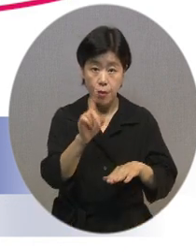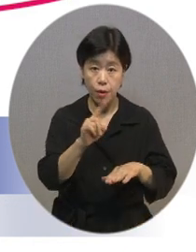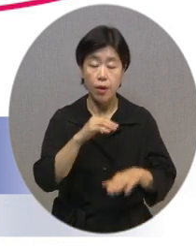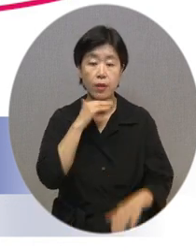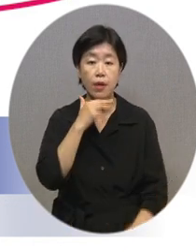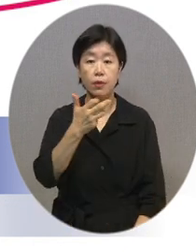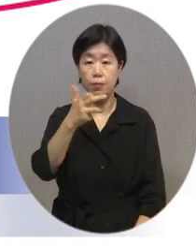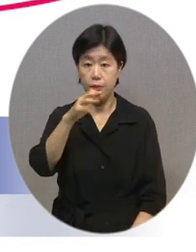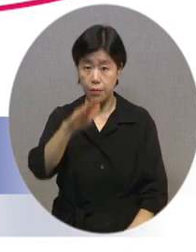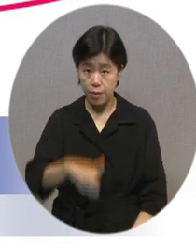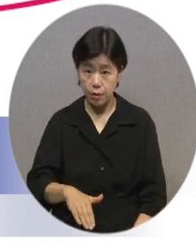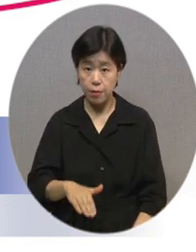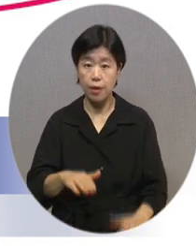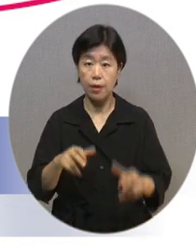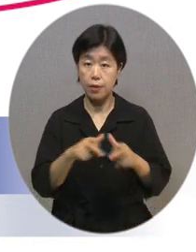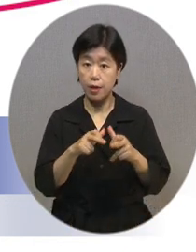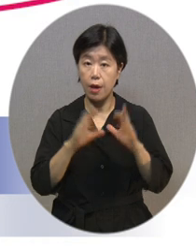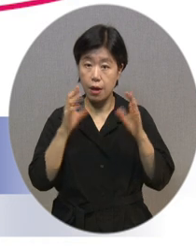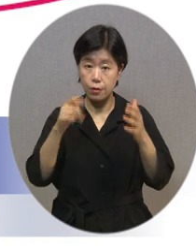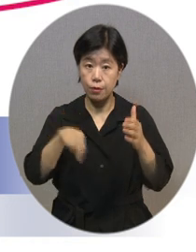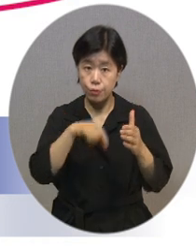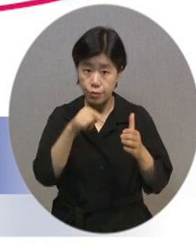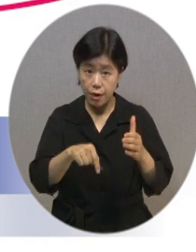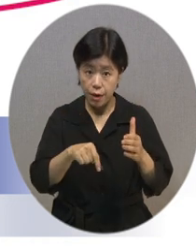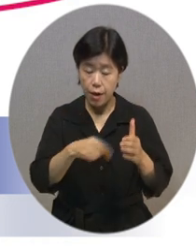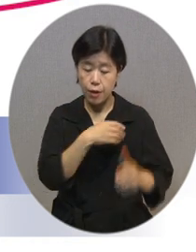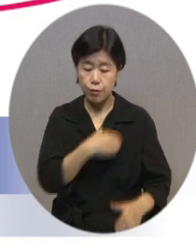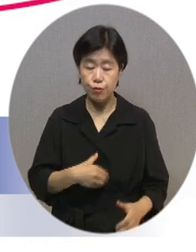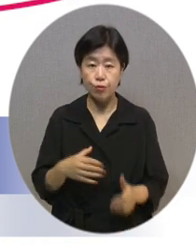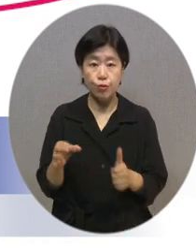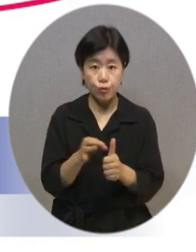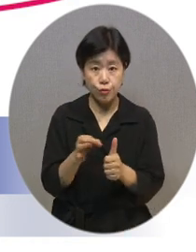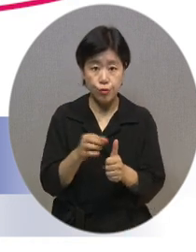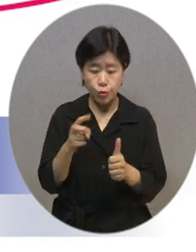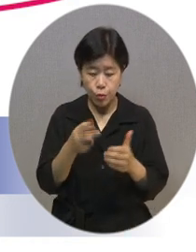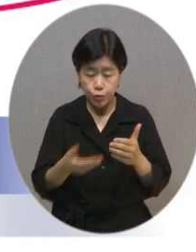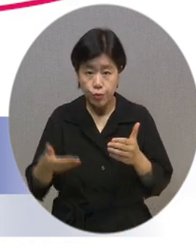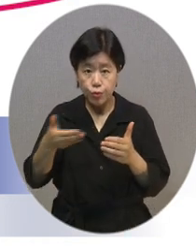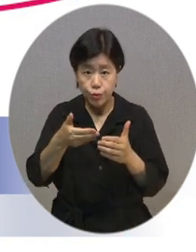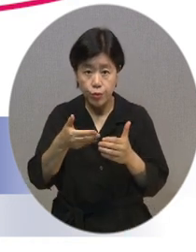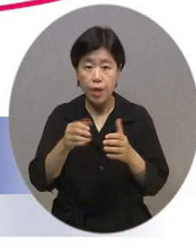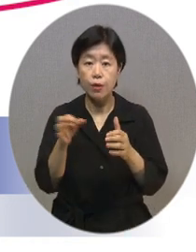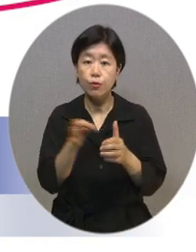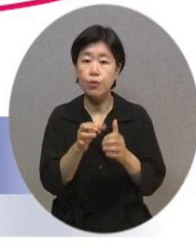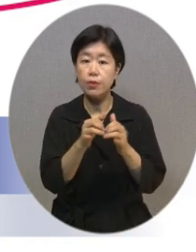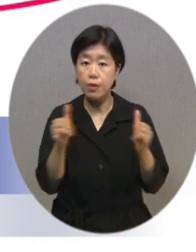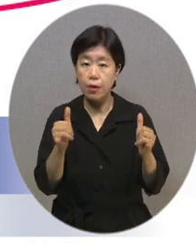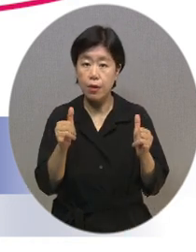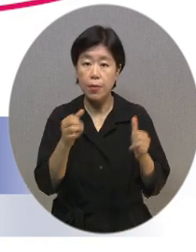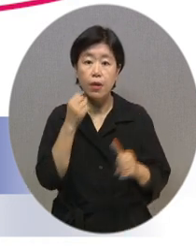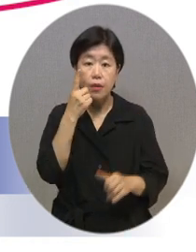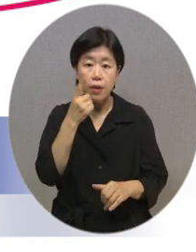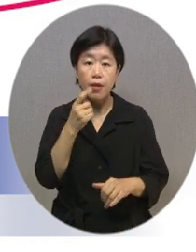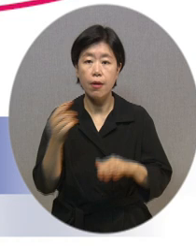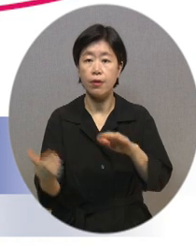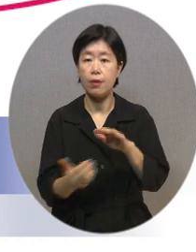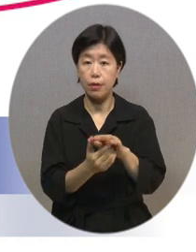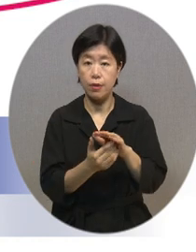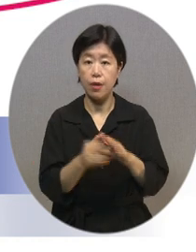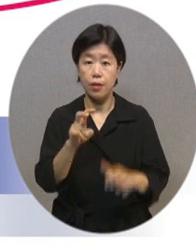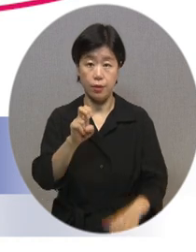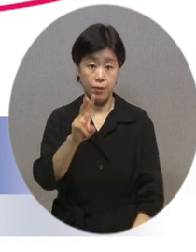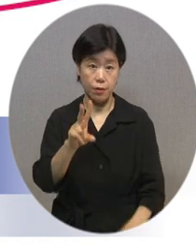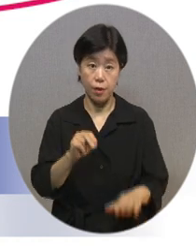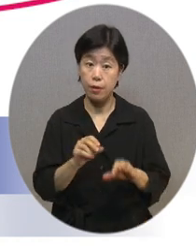장애아동 중 국민 기초생활보장 수급자 또는 차상위 계층을 대상으로 월 최대 22만 원이